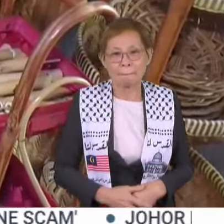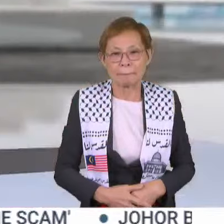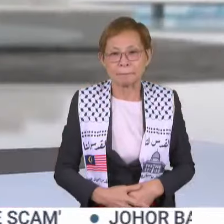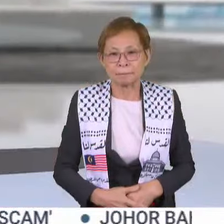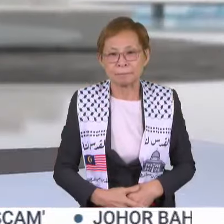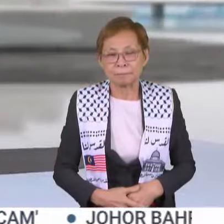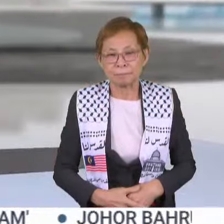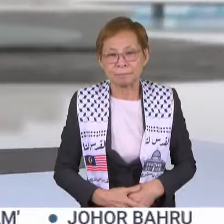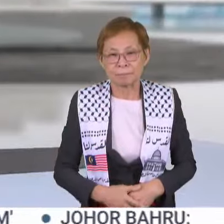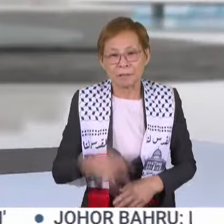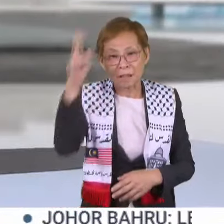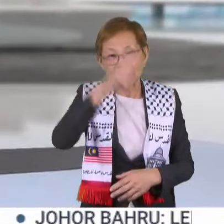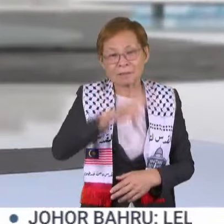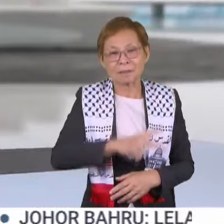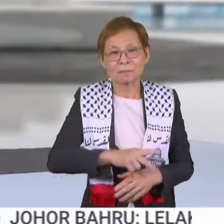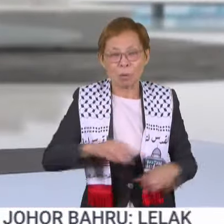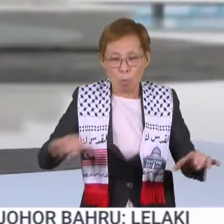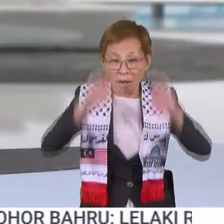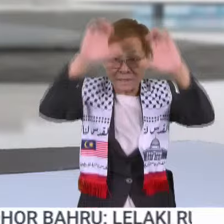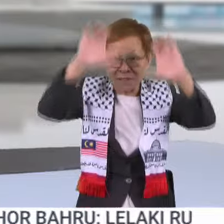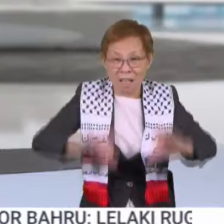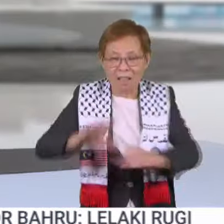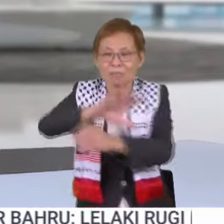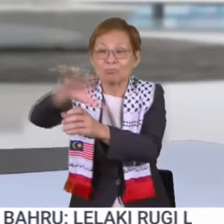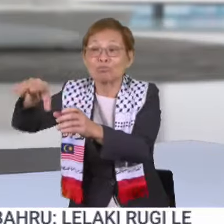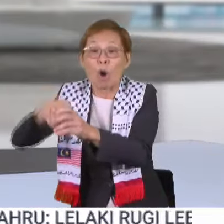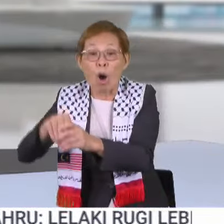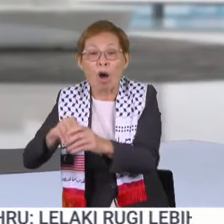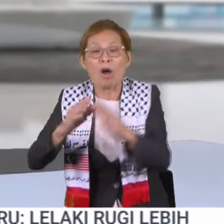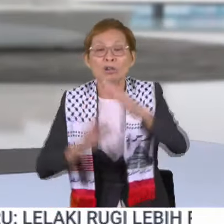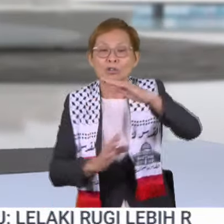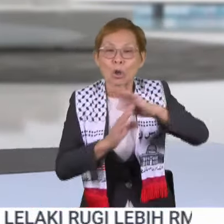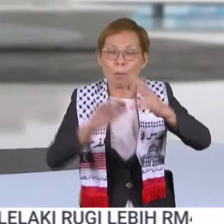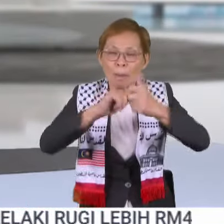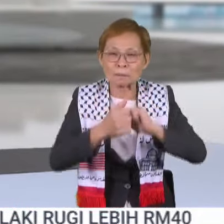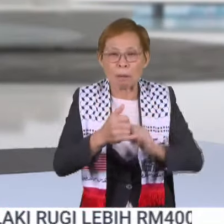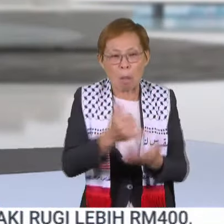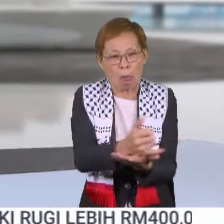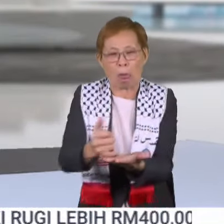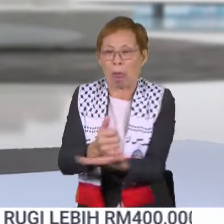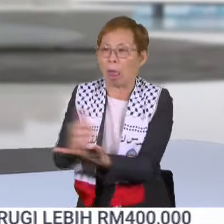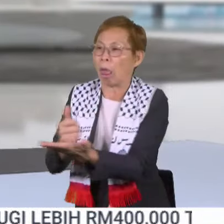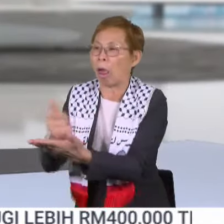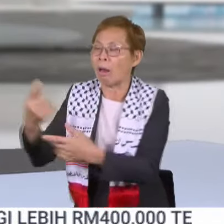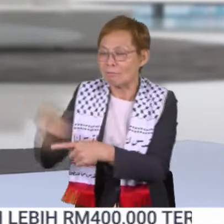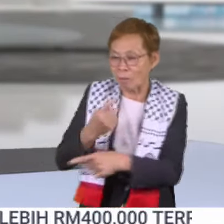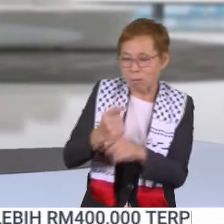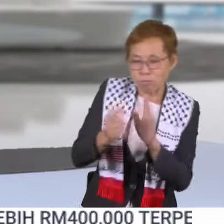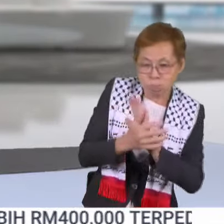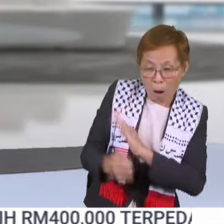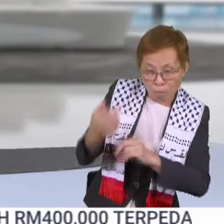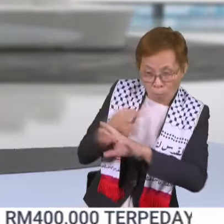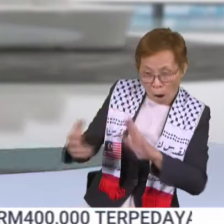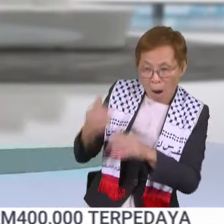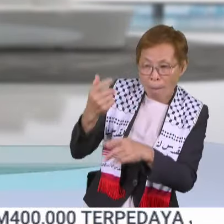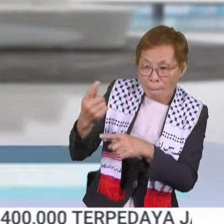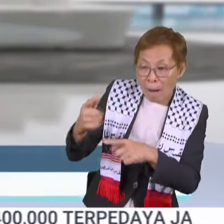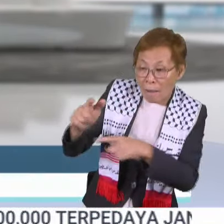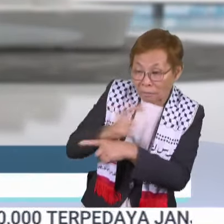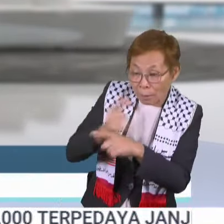kerajaan kerajaan mengambil pendekatan lebih inklusif dalam menangani masalah Gelandangan dengan menyediakan latihan kemahiran secara